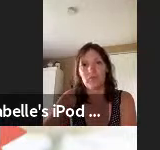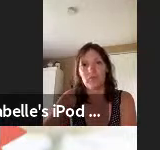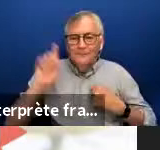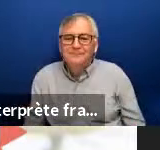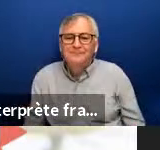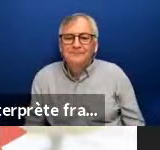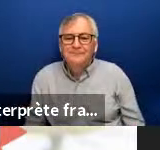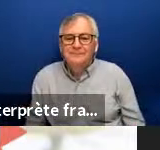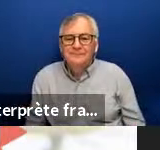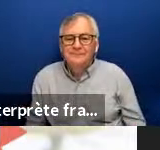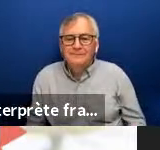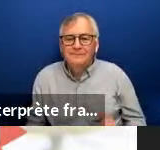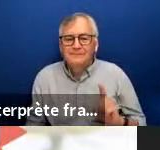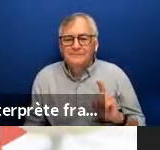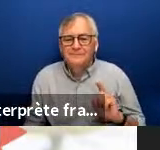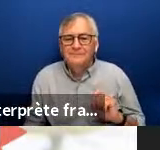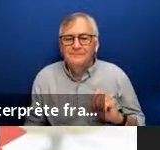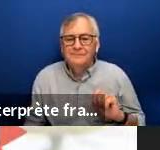Enchantée.